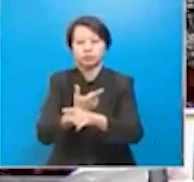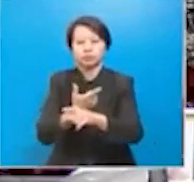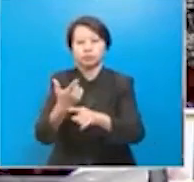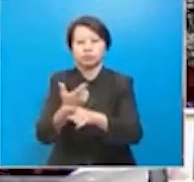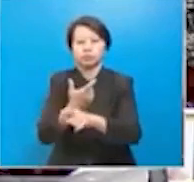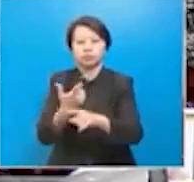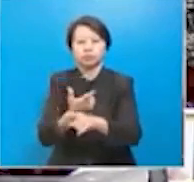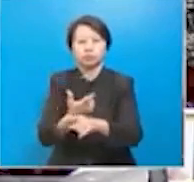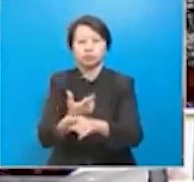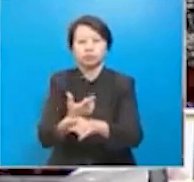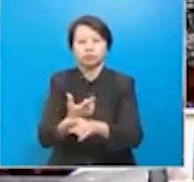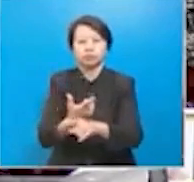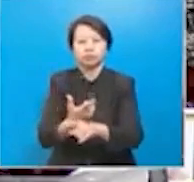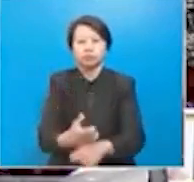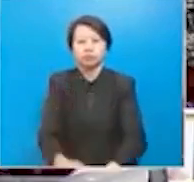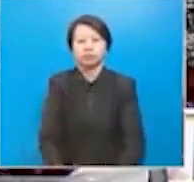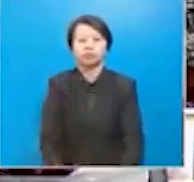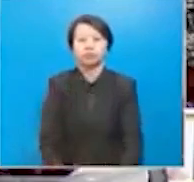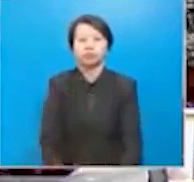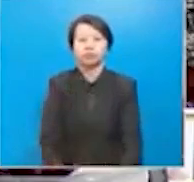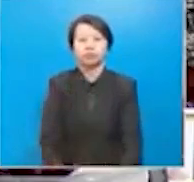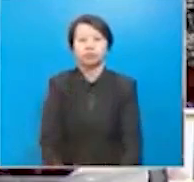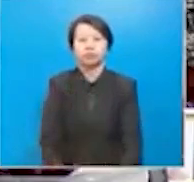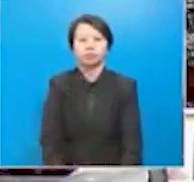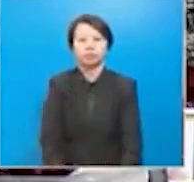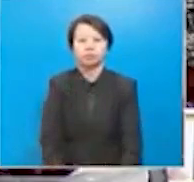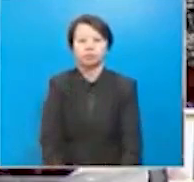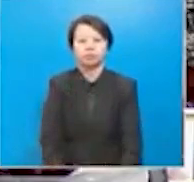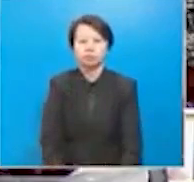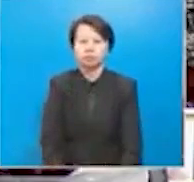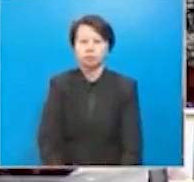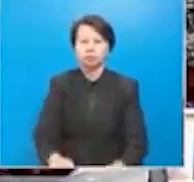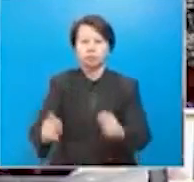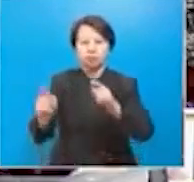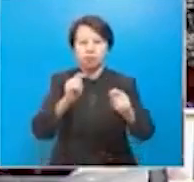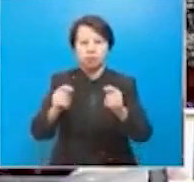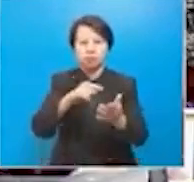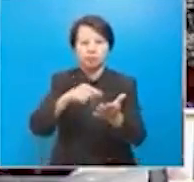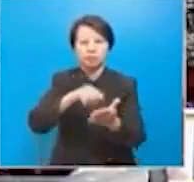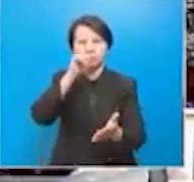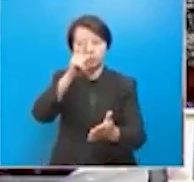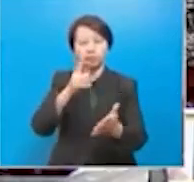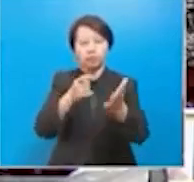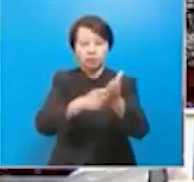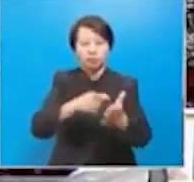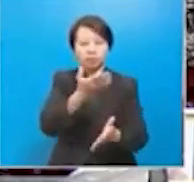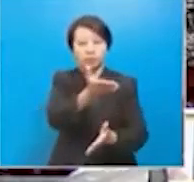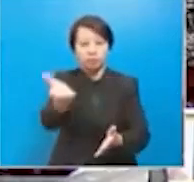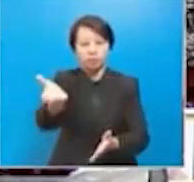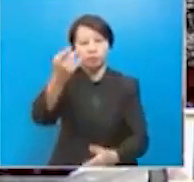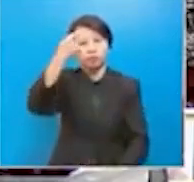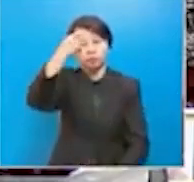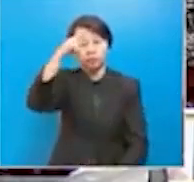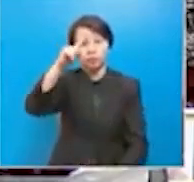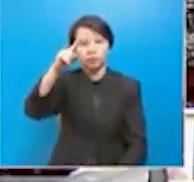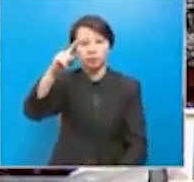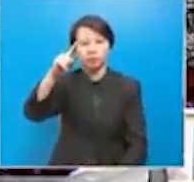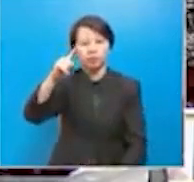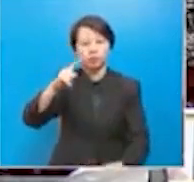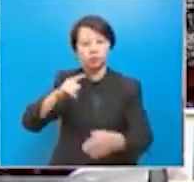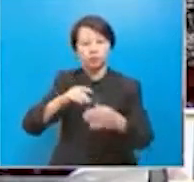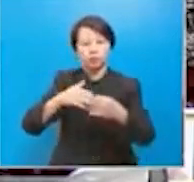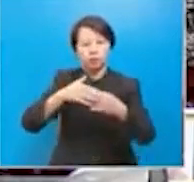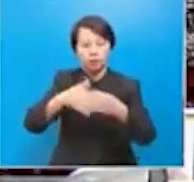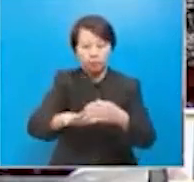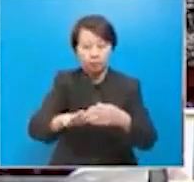parallel pathway. Dan latihan ini sebenarnya memerlukan mereka untuk melepasi